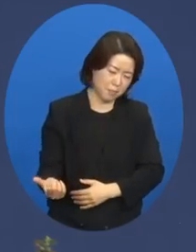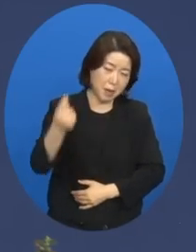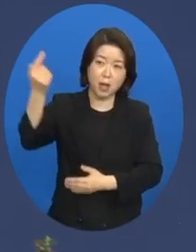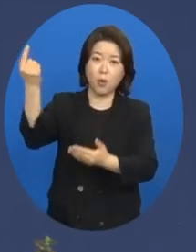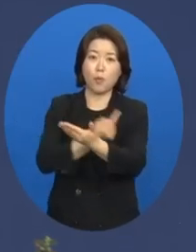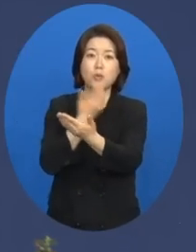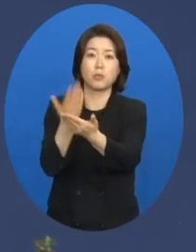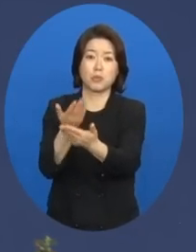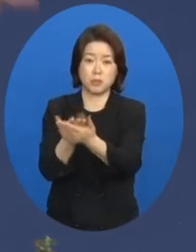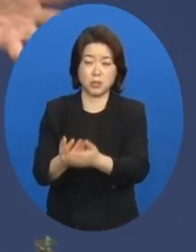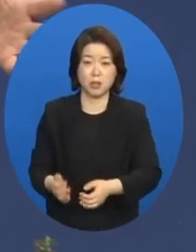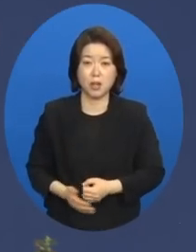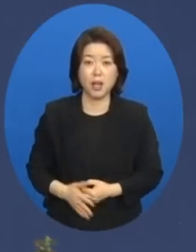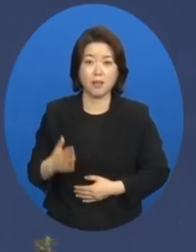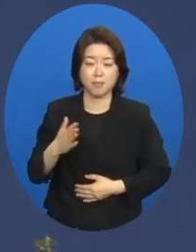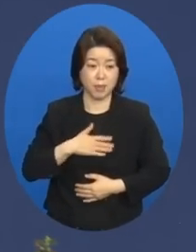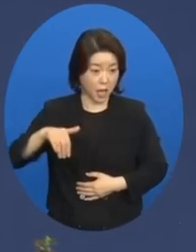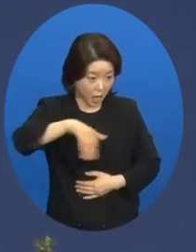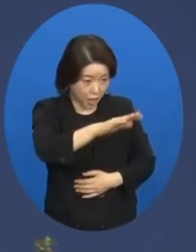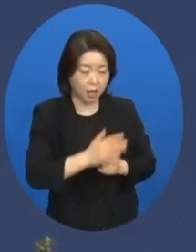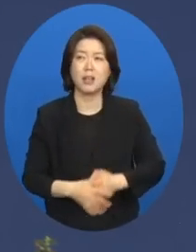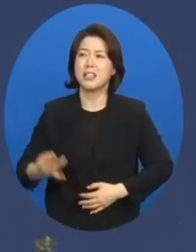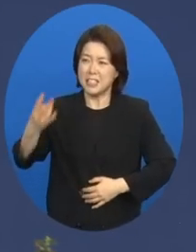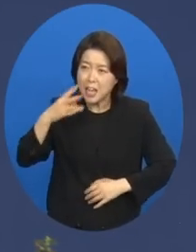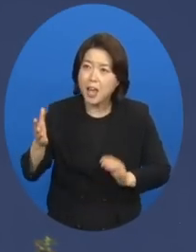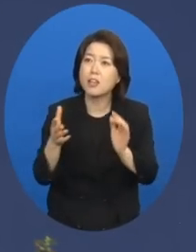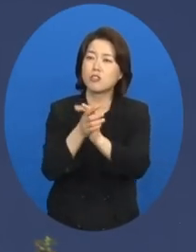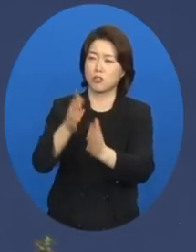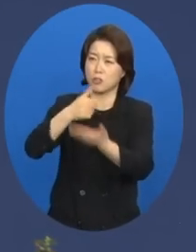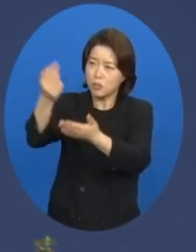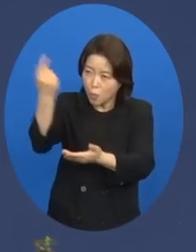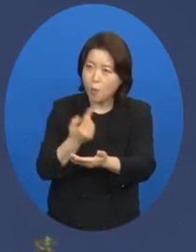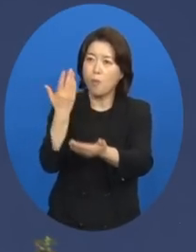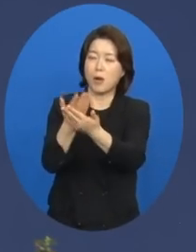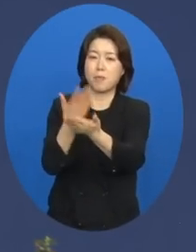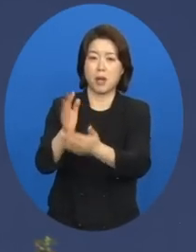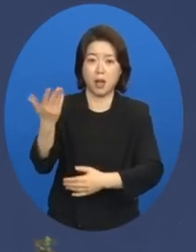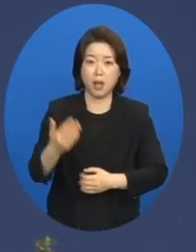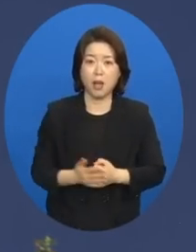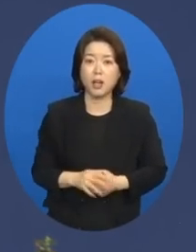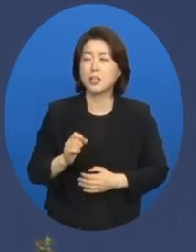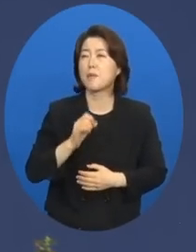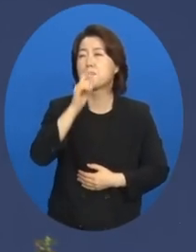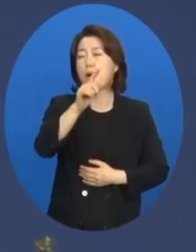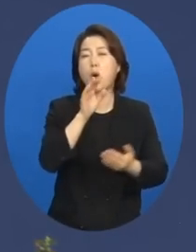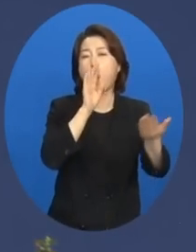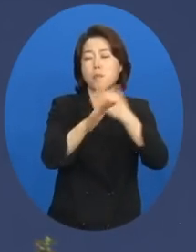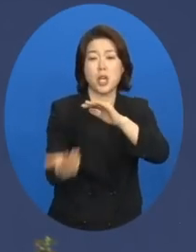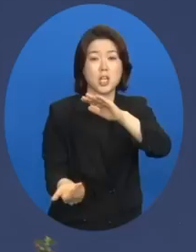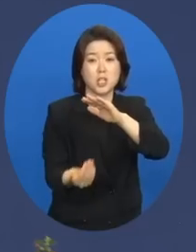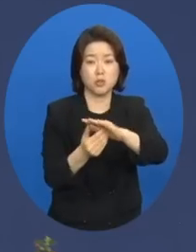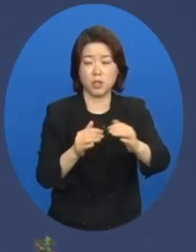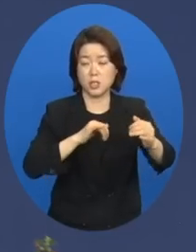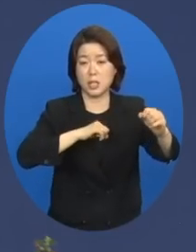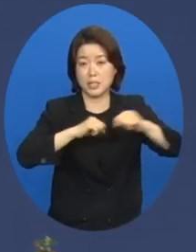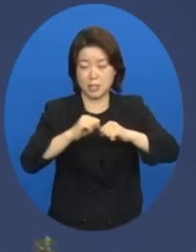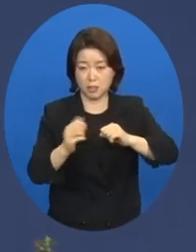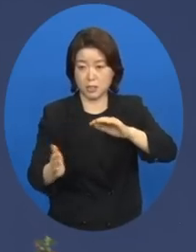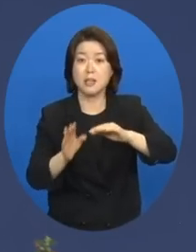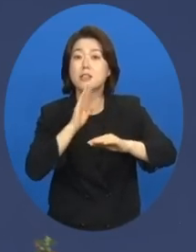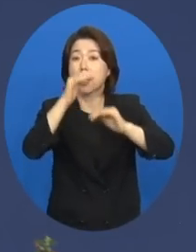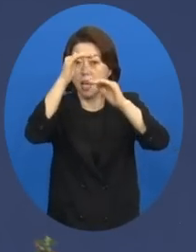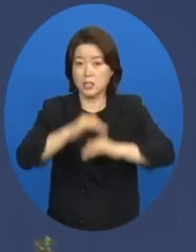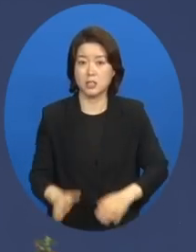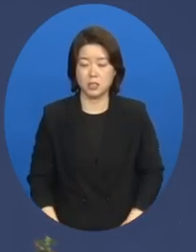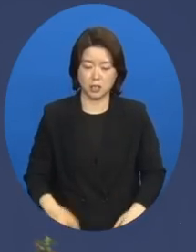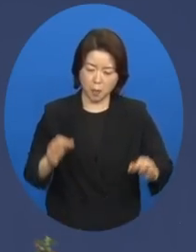오시옵소서. 내가 갈게. 예 주님, 주님만 오시면 돼요. 이건 먼 미래에 이루어질 역사적 사실이기도 하지만 이건